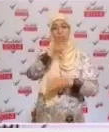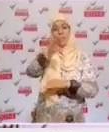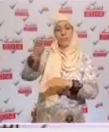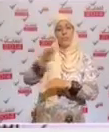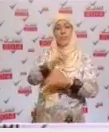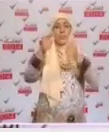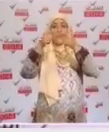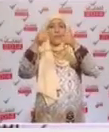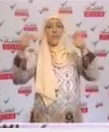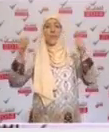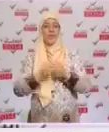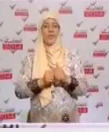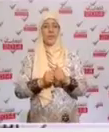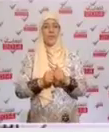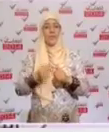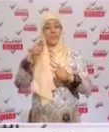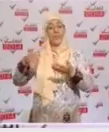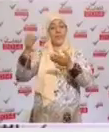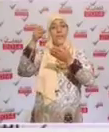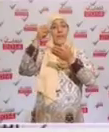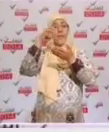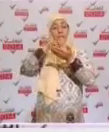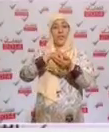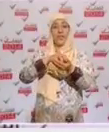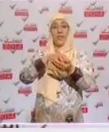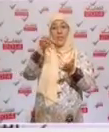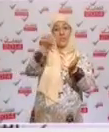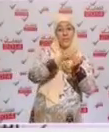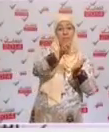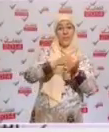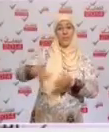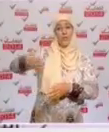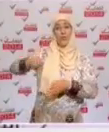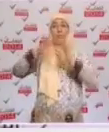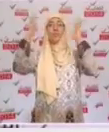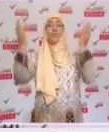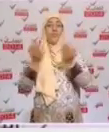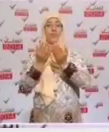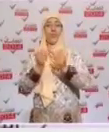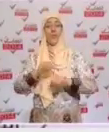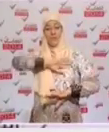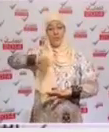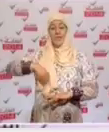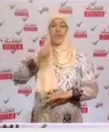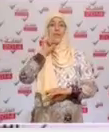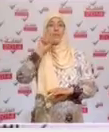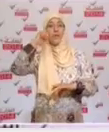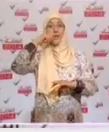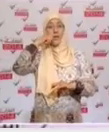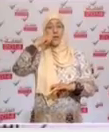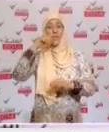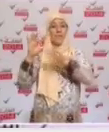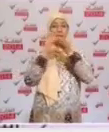والعزيز عثمانة، إنشاء سوق جملة للمنتوجات الفلاحية بالسويسي. وفي الختام إخواني أخواتي